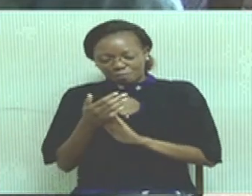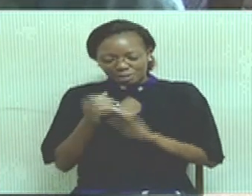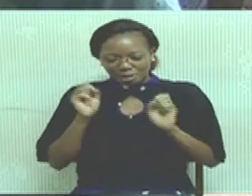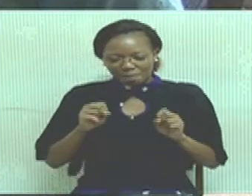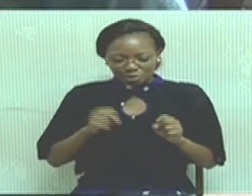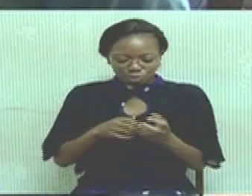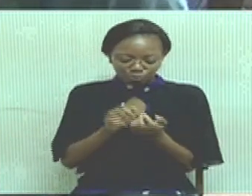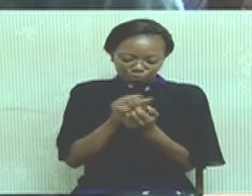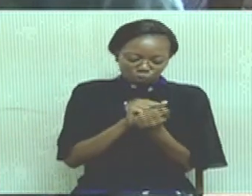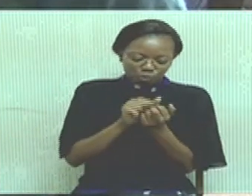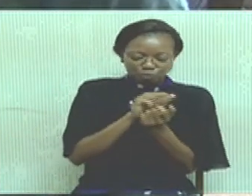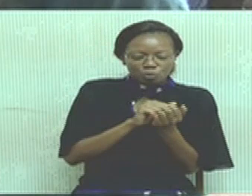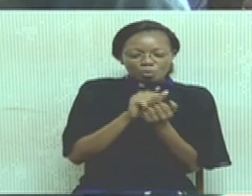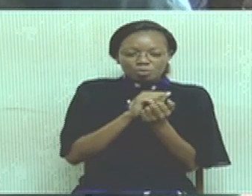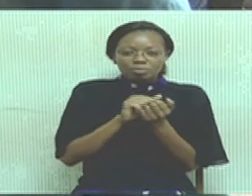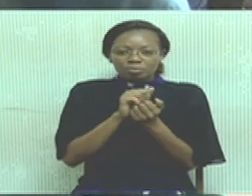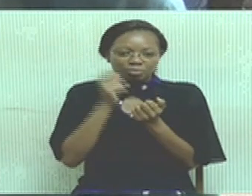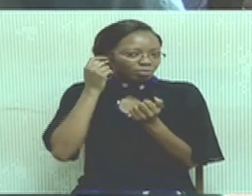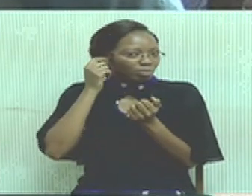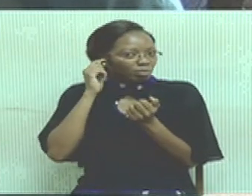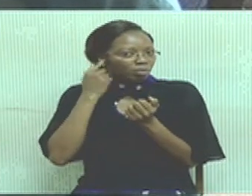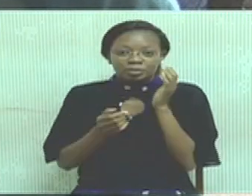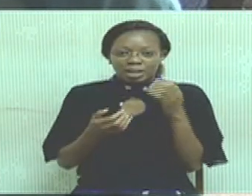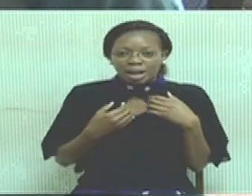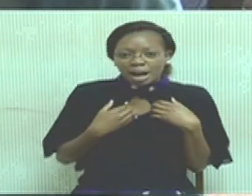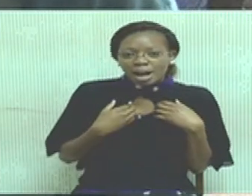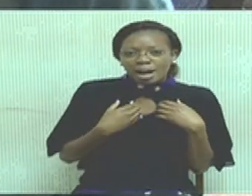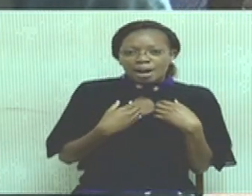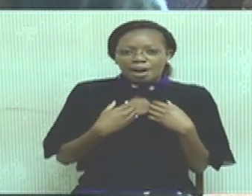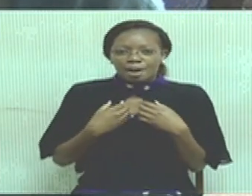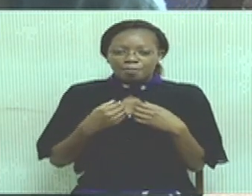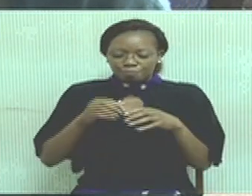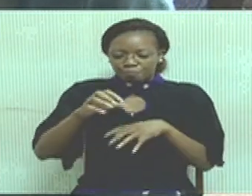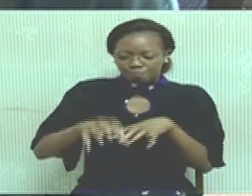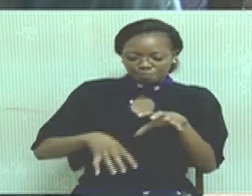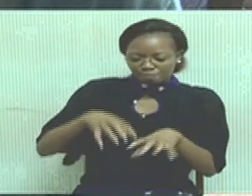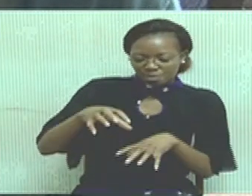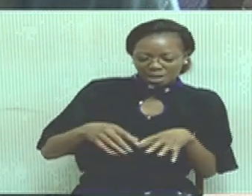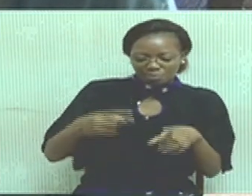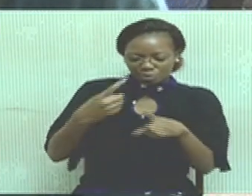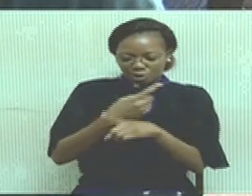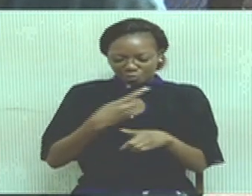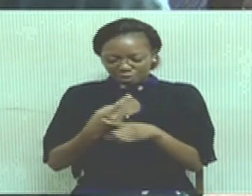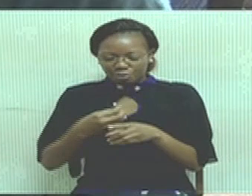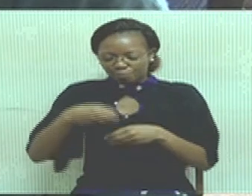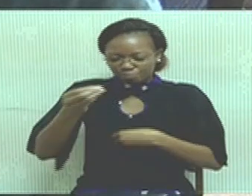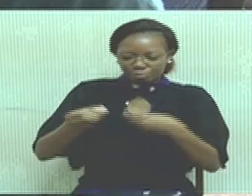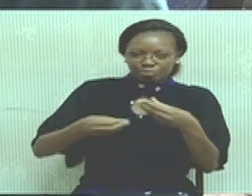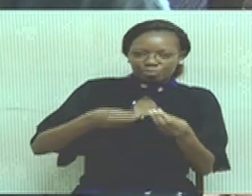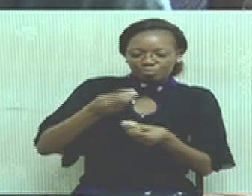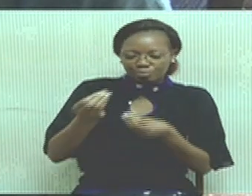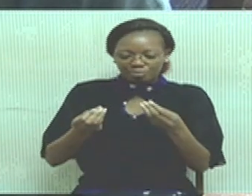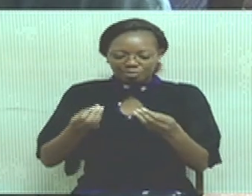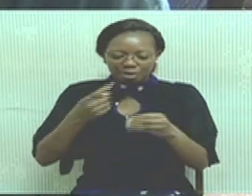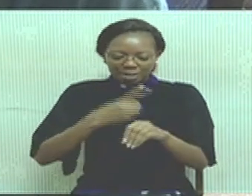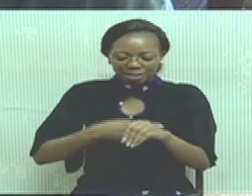hiyo chakula mapema, ndio iweze kutengeneza chakula haraka. Ukamua mchana, iwe imetosha na iko maziwa